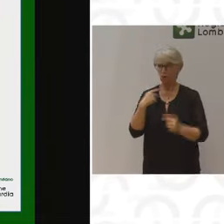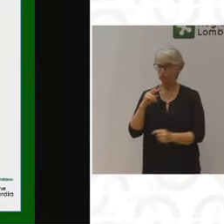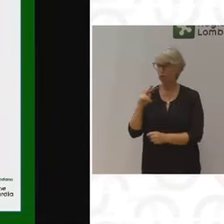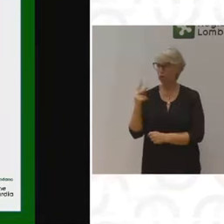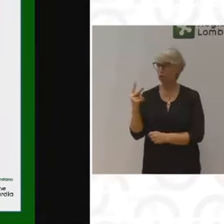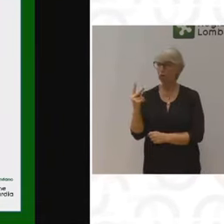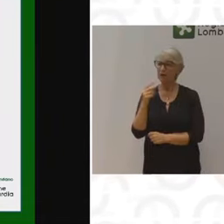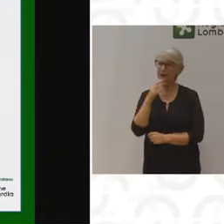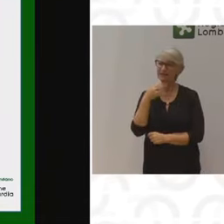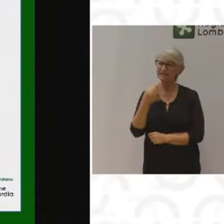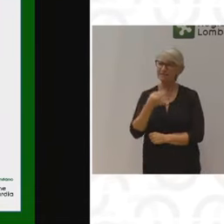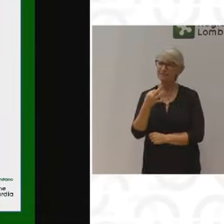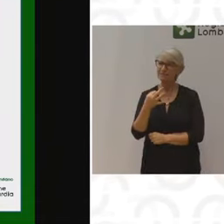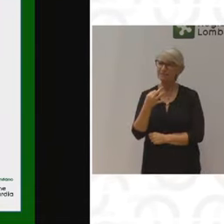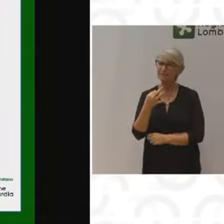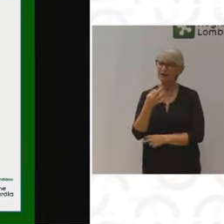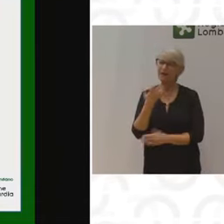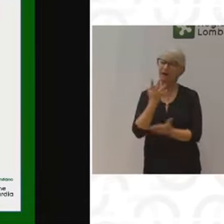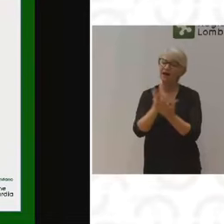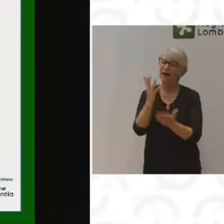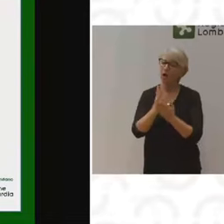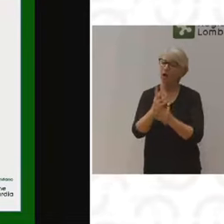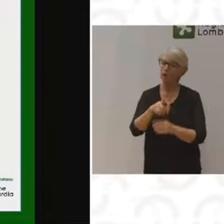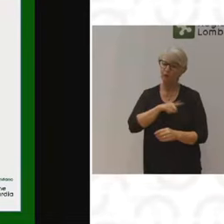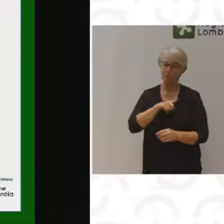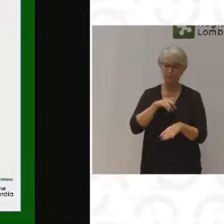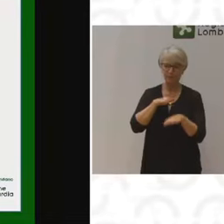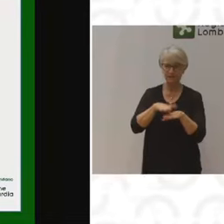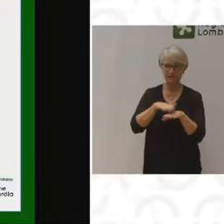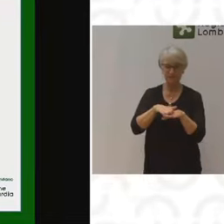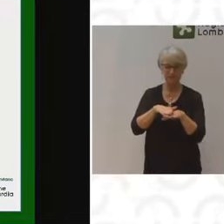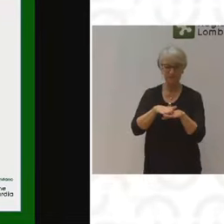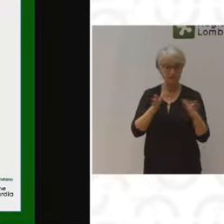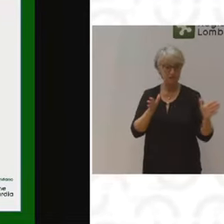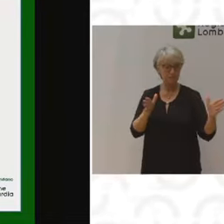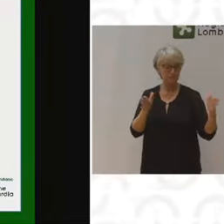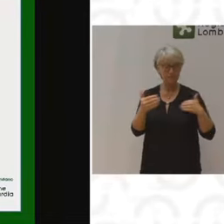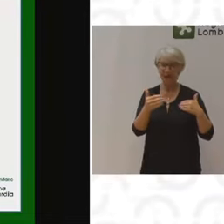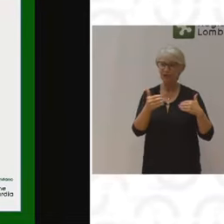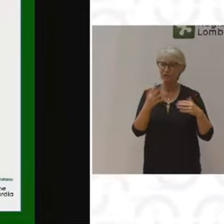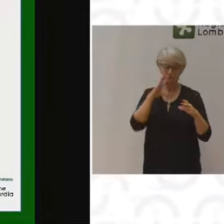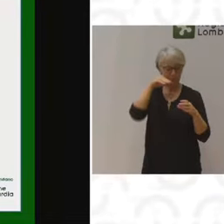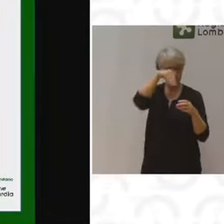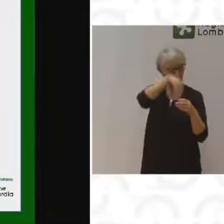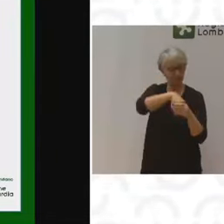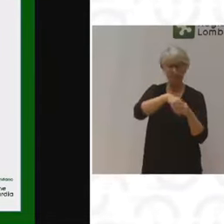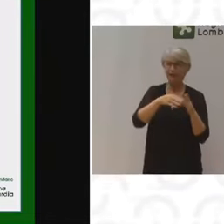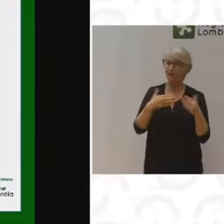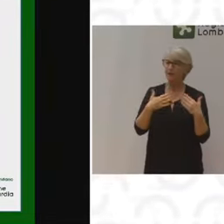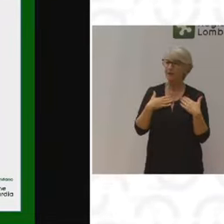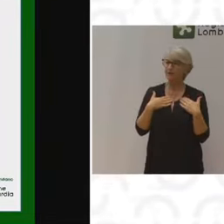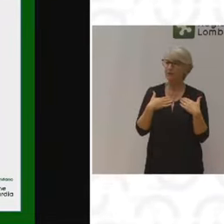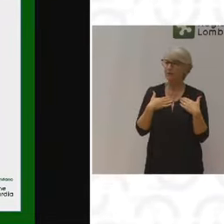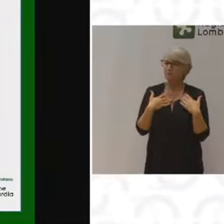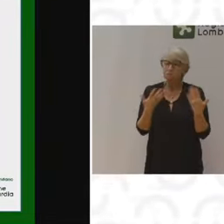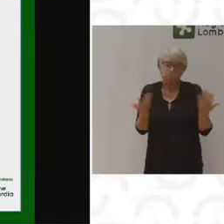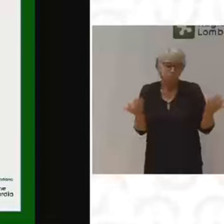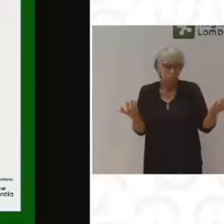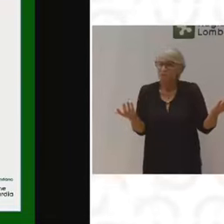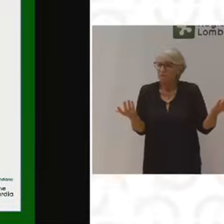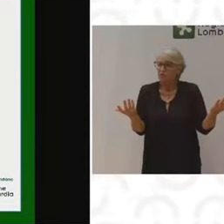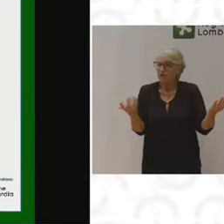fanno raccontano la propria esperienza. Spazio dove chiudersi dentro, certo, quando serve, ma